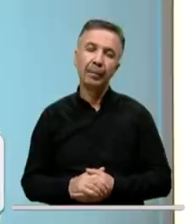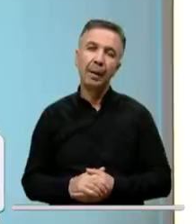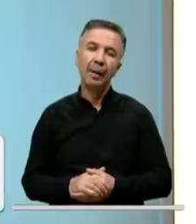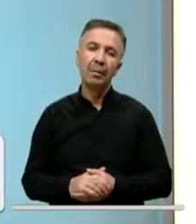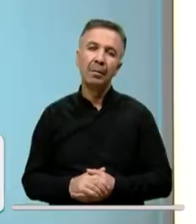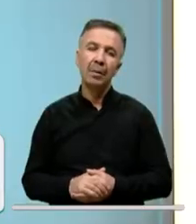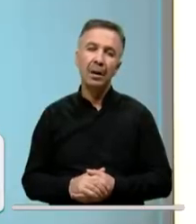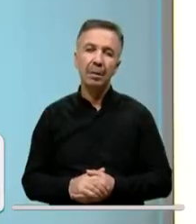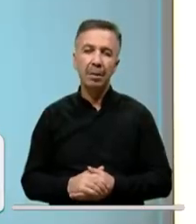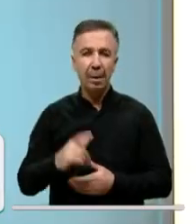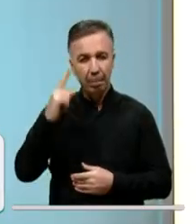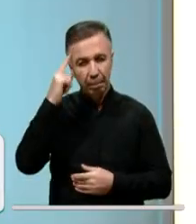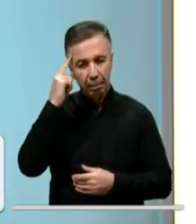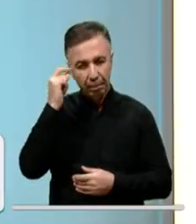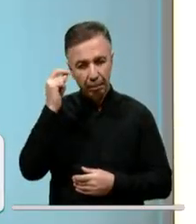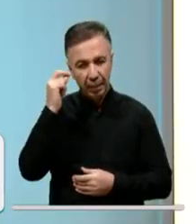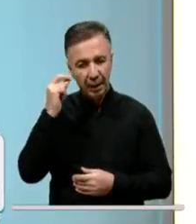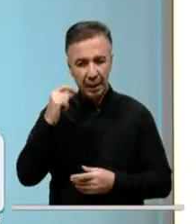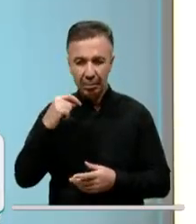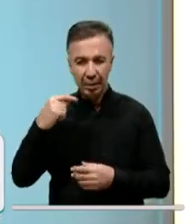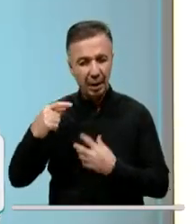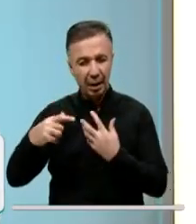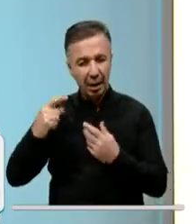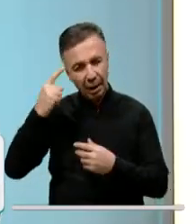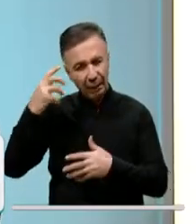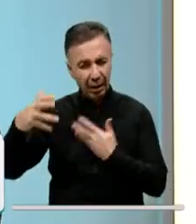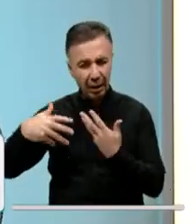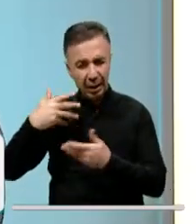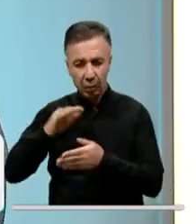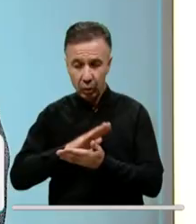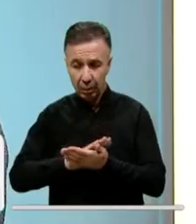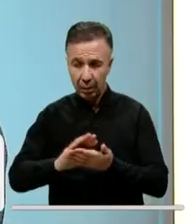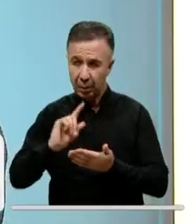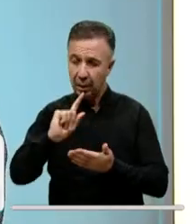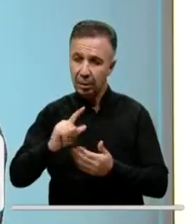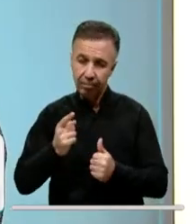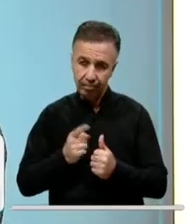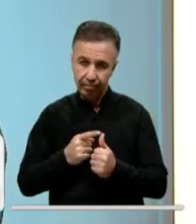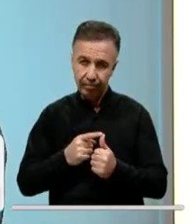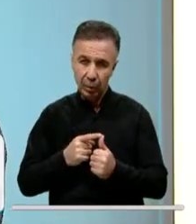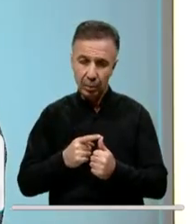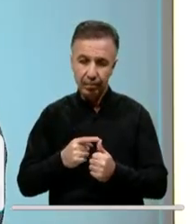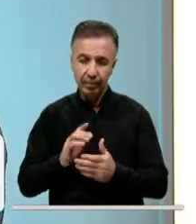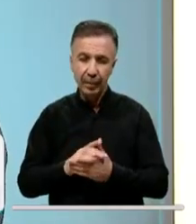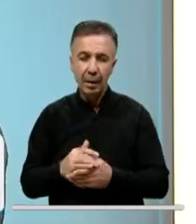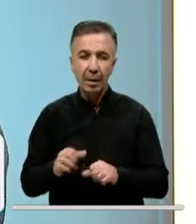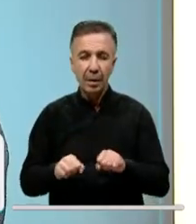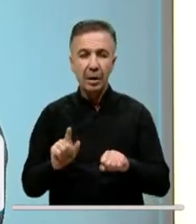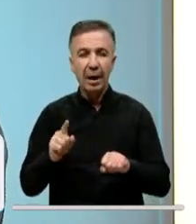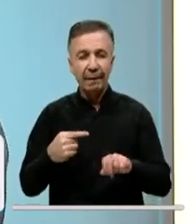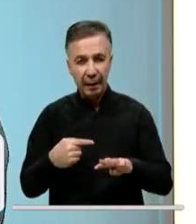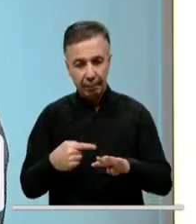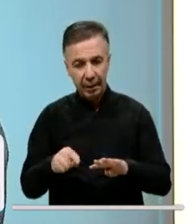Burada bir bilgi karışıklığı var. O bilgi karışıklığını düzeltelim evvela. Şafii mezhebine